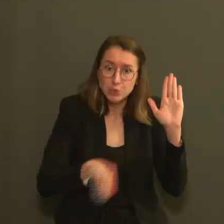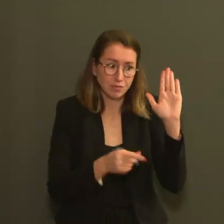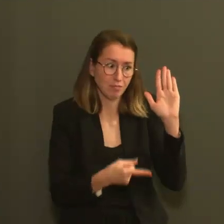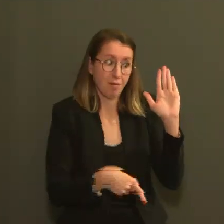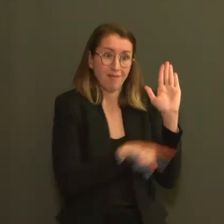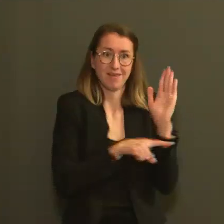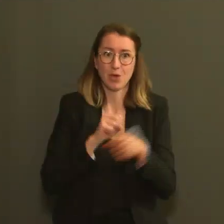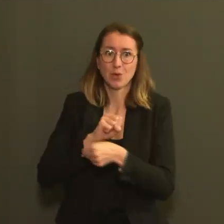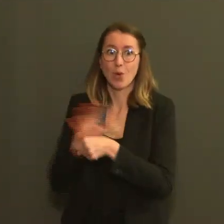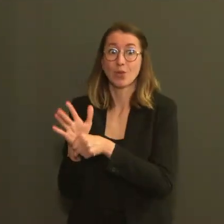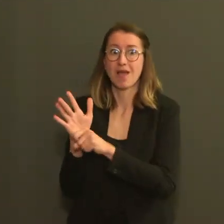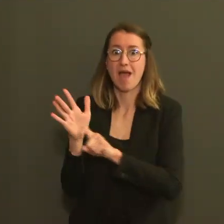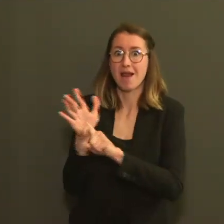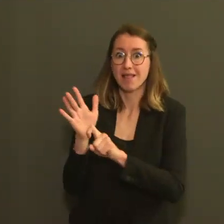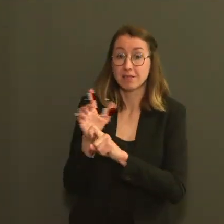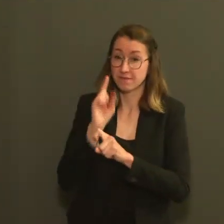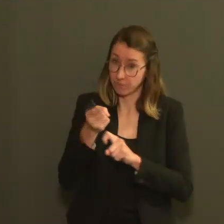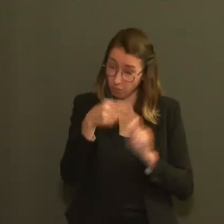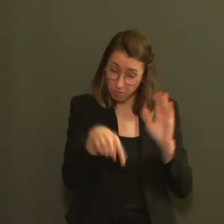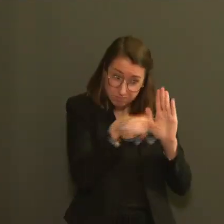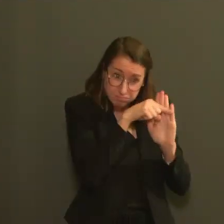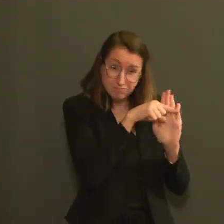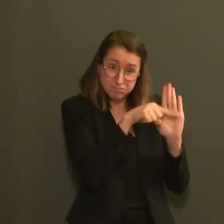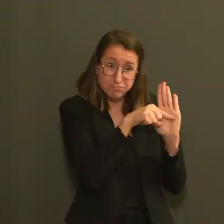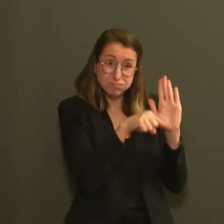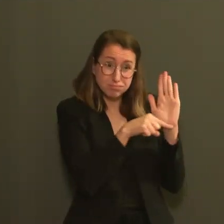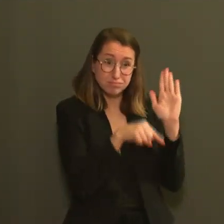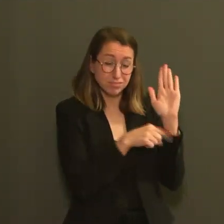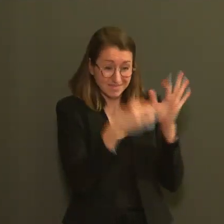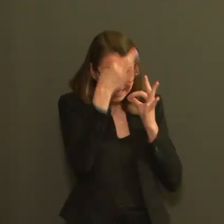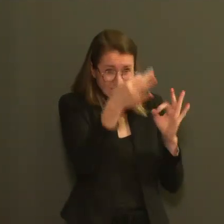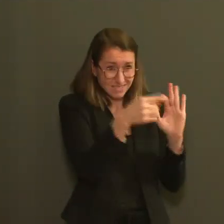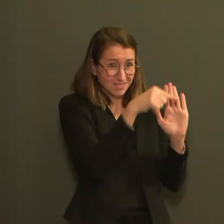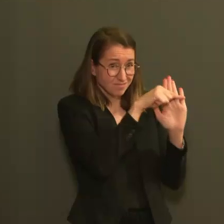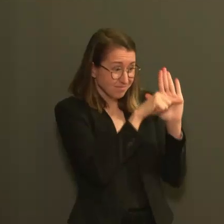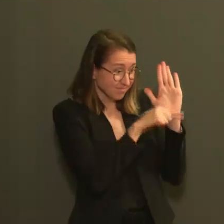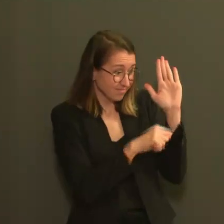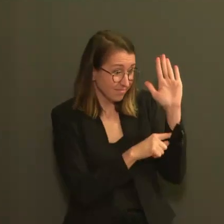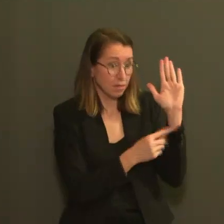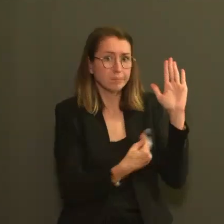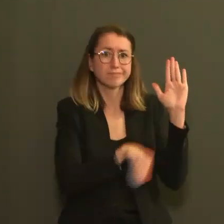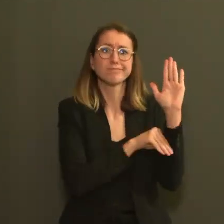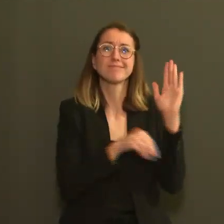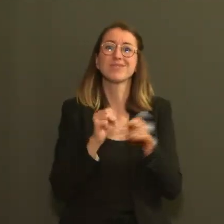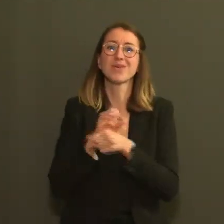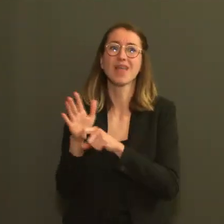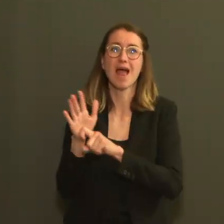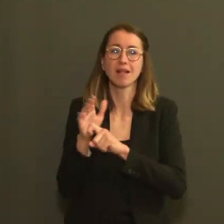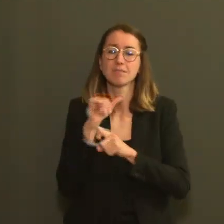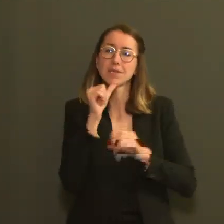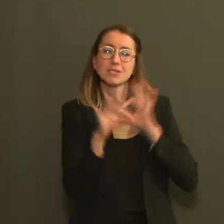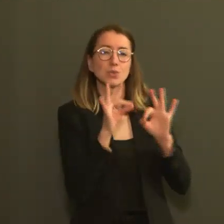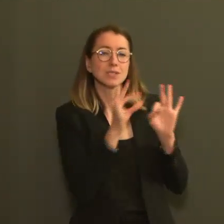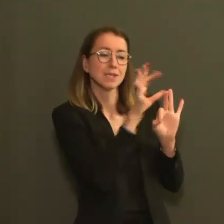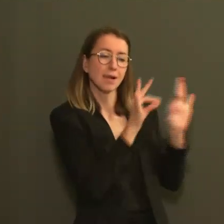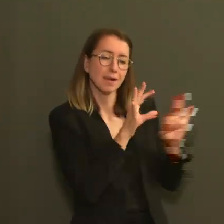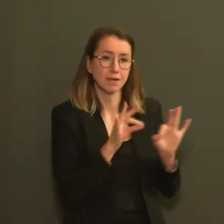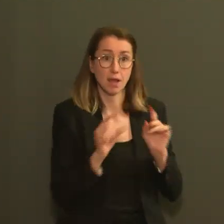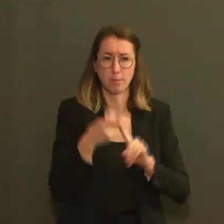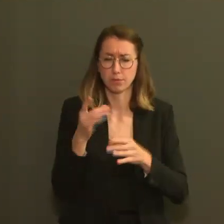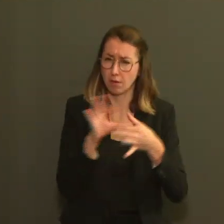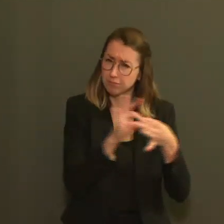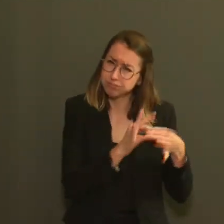défense. Ce n'est qu'en respectant ensemble toutes les mesures que nous parviendrons à agir sur les courbes. C'est ensemble que